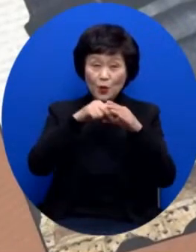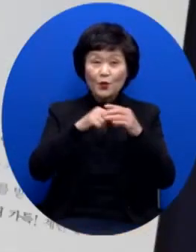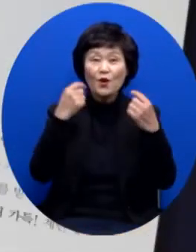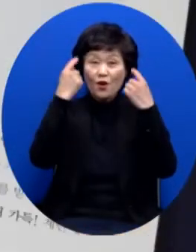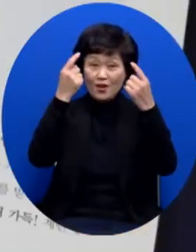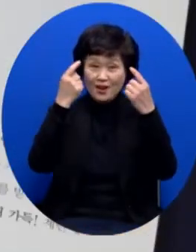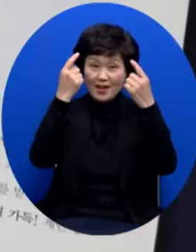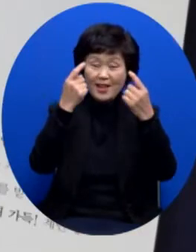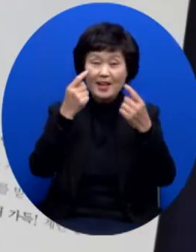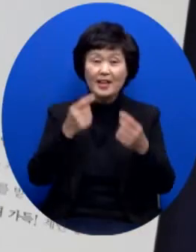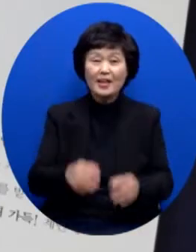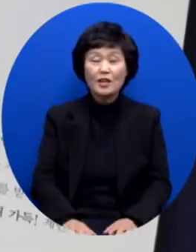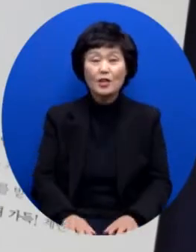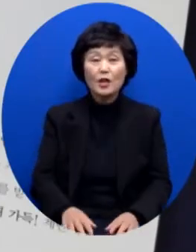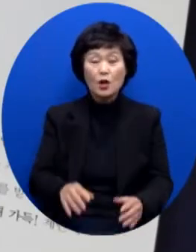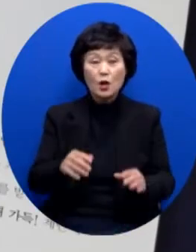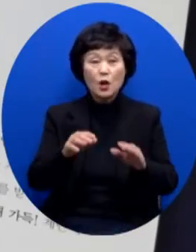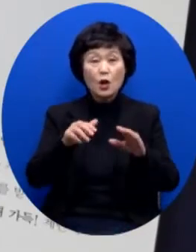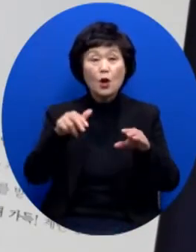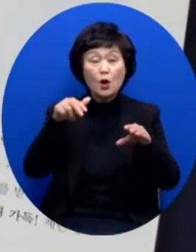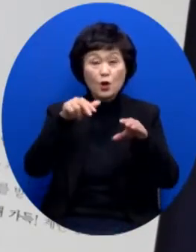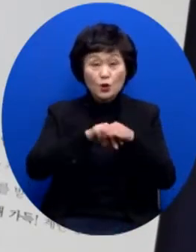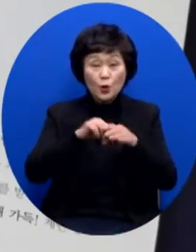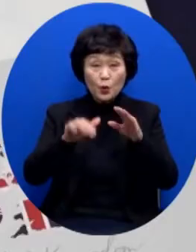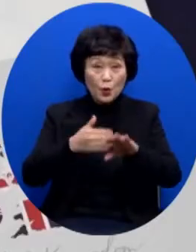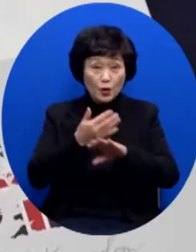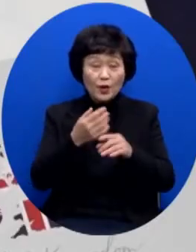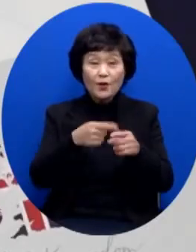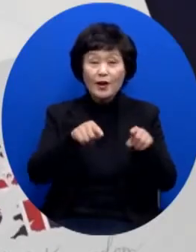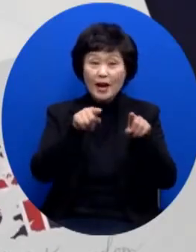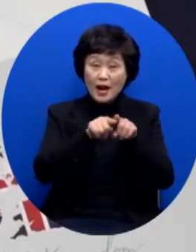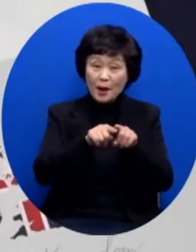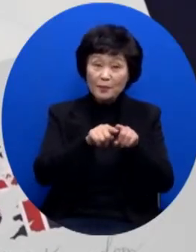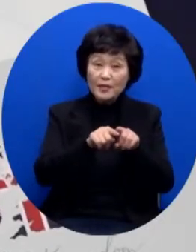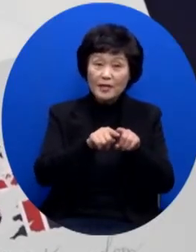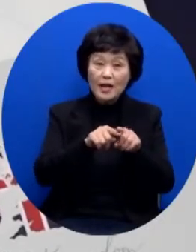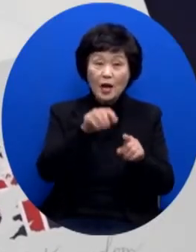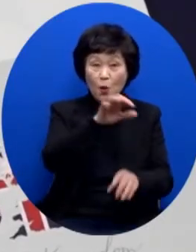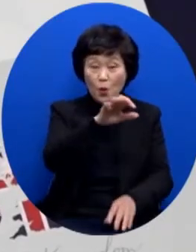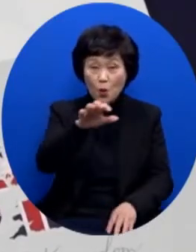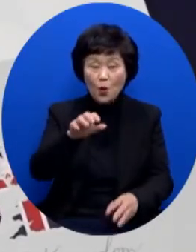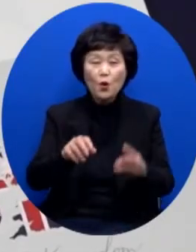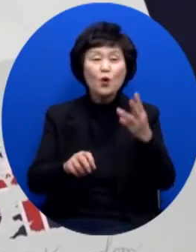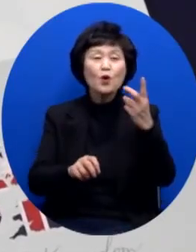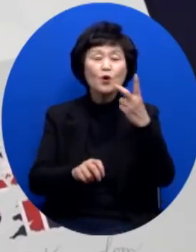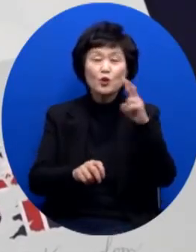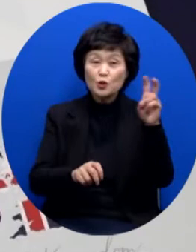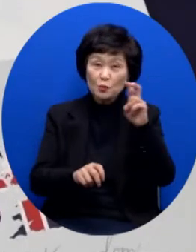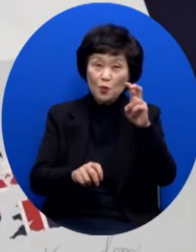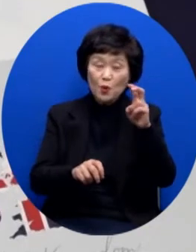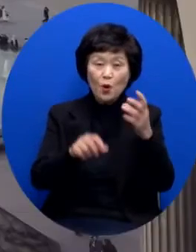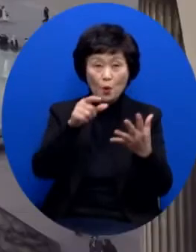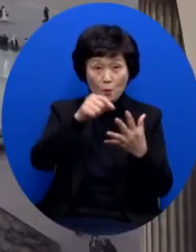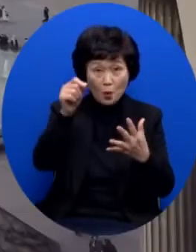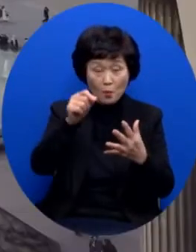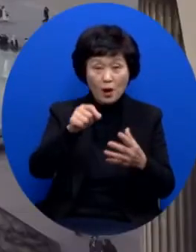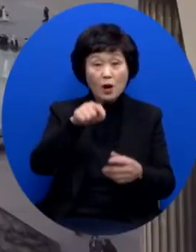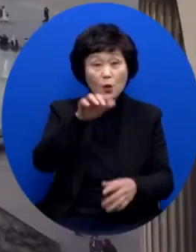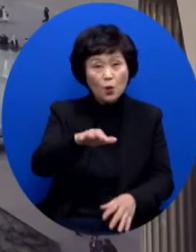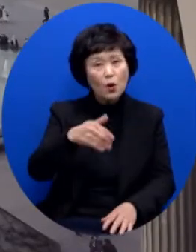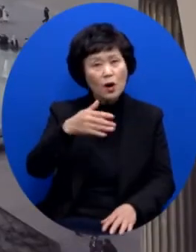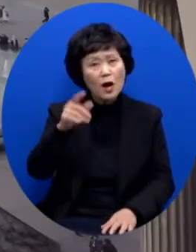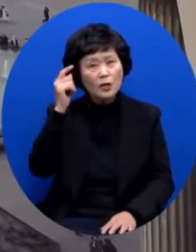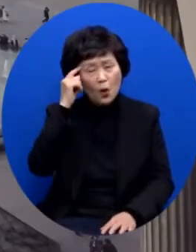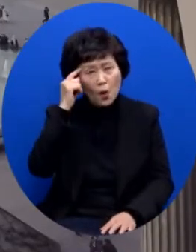가이드입니다. 종교개혁과 관련해 중요한 도시 20곳을 선정해 그곳에 왜 가야 하는지, 무엇을 보고